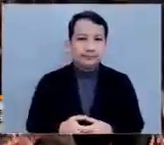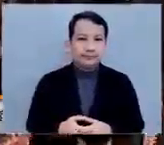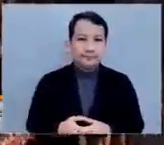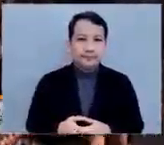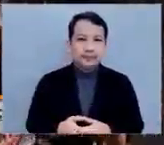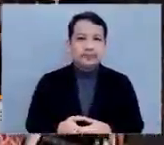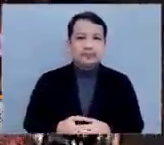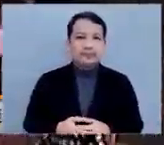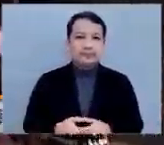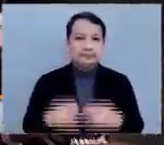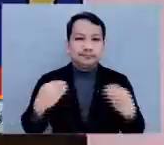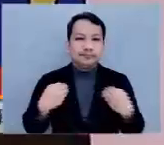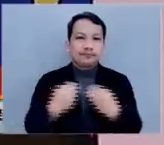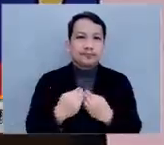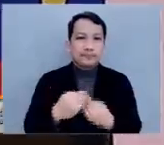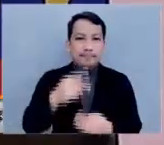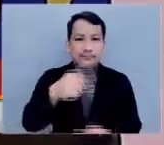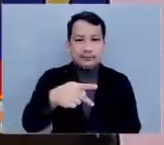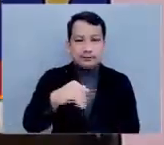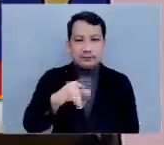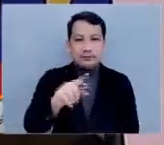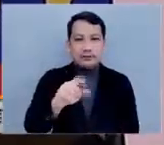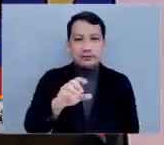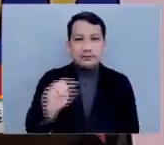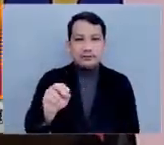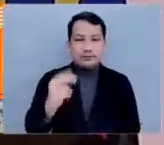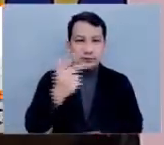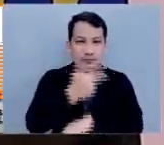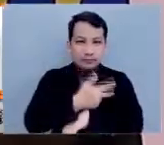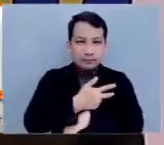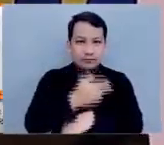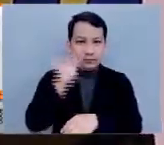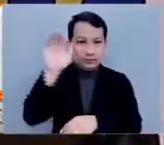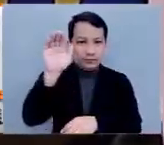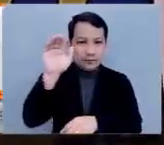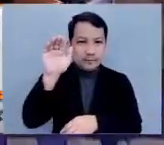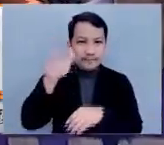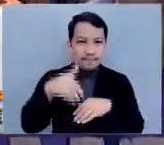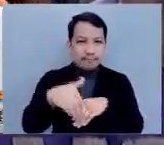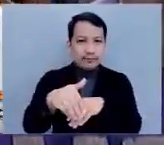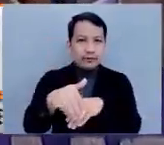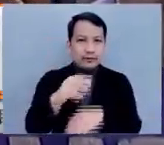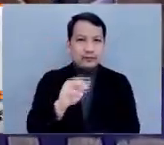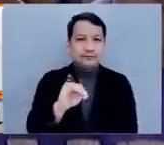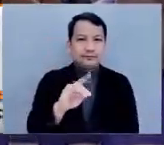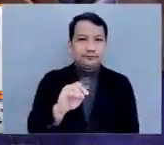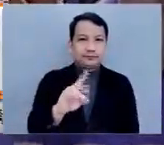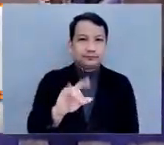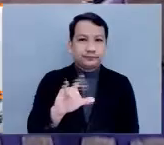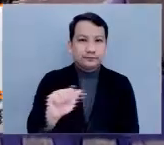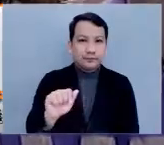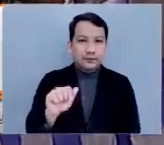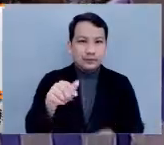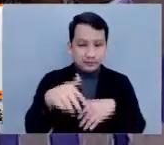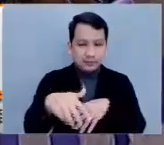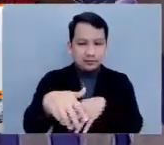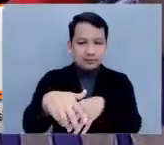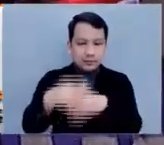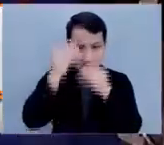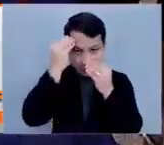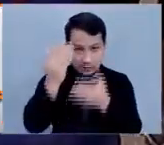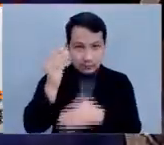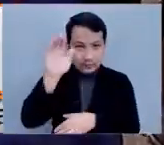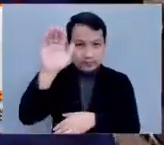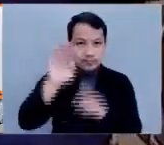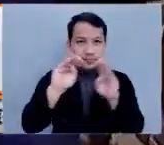Idinaan ng mga miyembro ng grupong Piston ang pangatlong araw ng kanilang transport strike sa pagmarcha sa Mendiola. Paraan daw nila ito para mas marinig ng palasyo